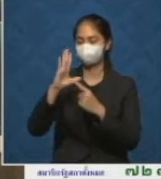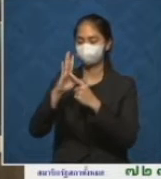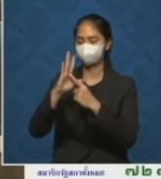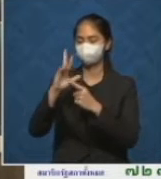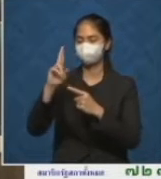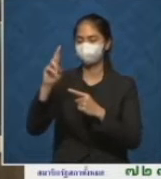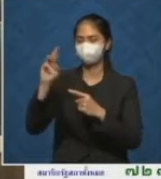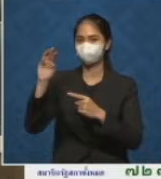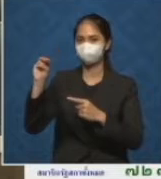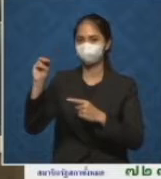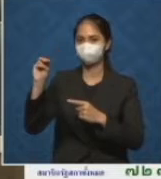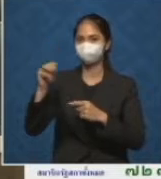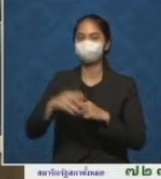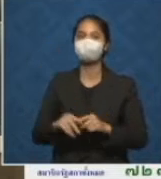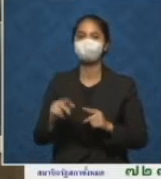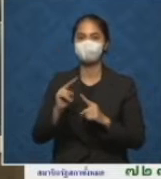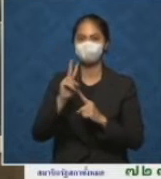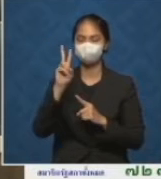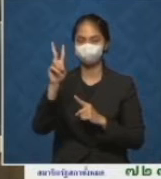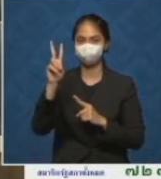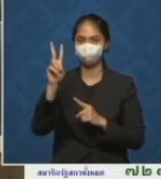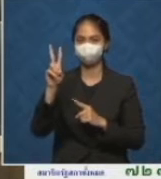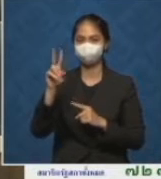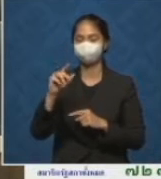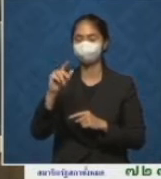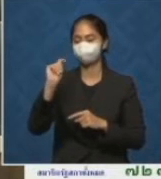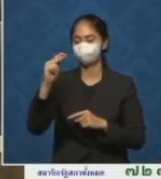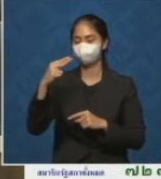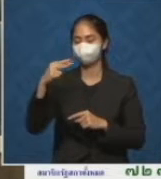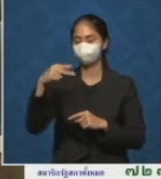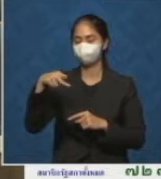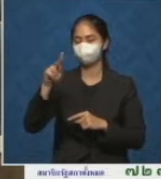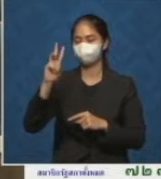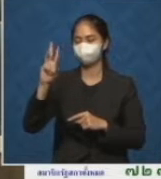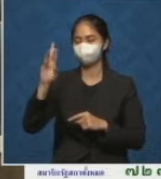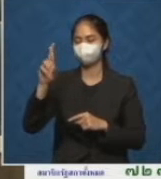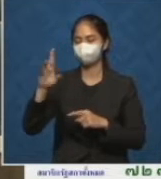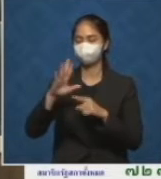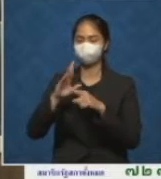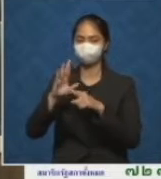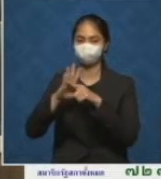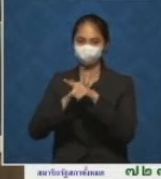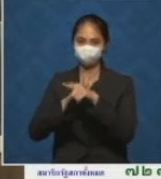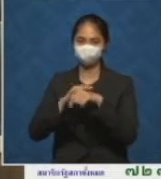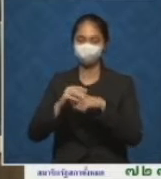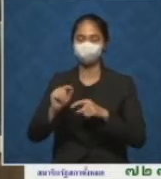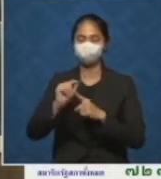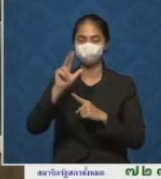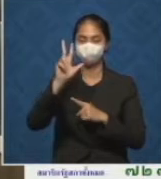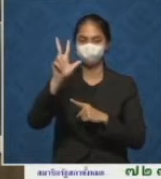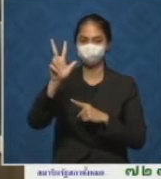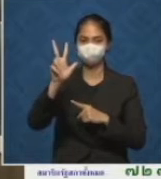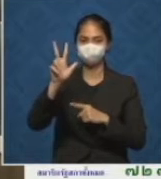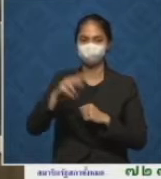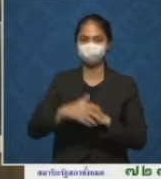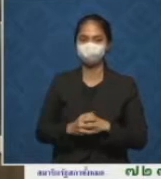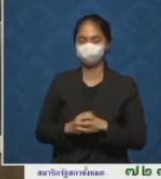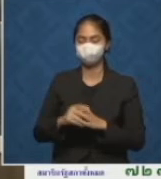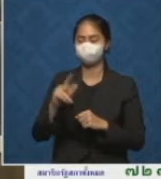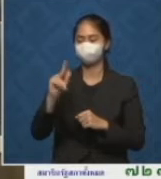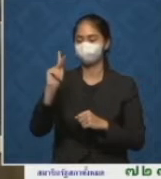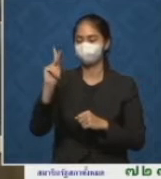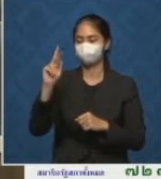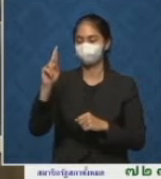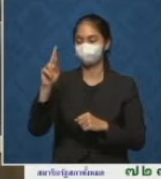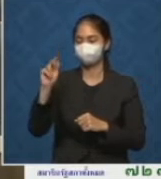มาลัย2นายถาวรเทพวิมลเพชรกูล3นางกอบ